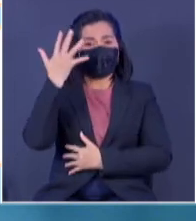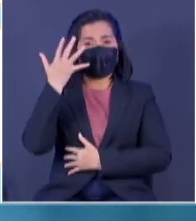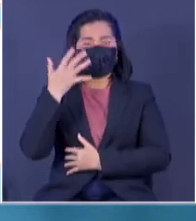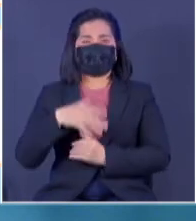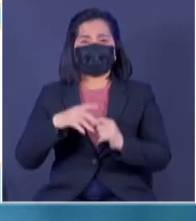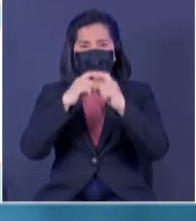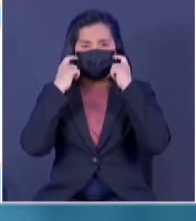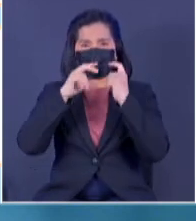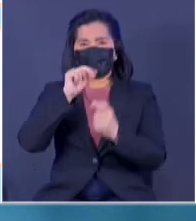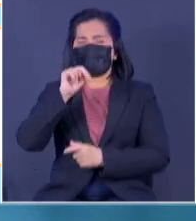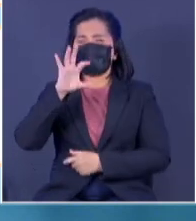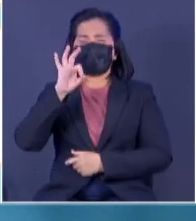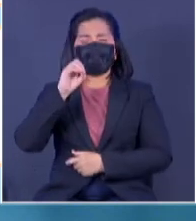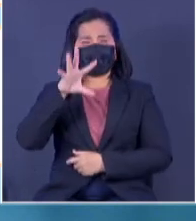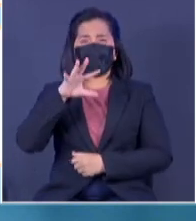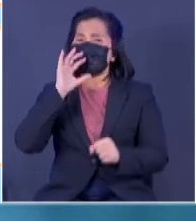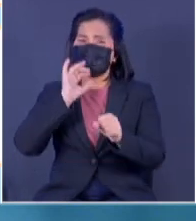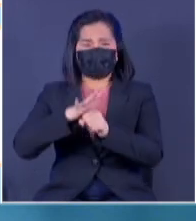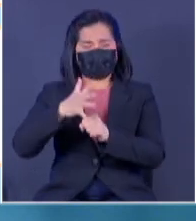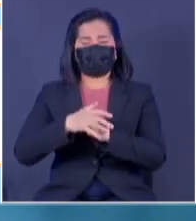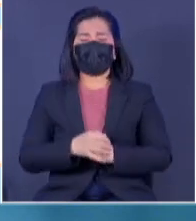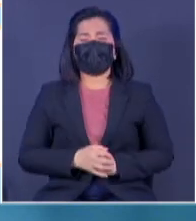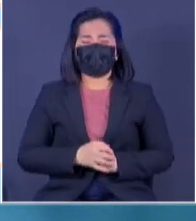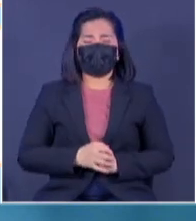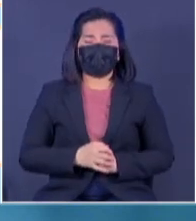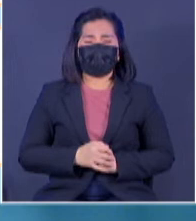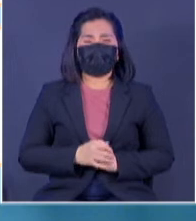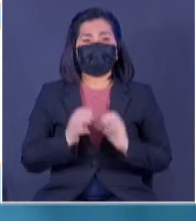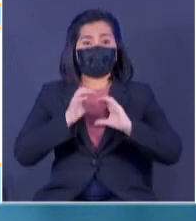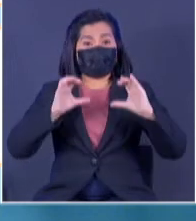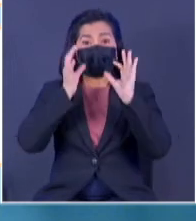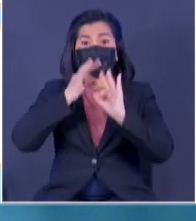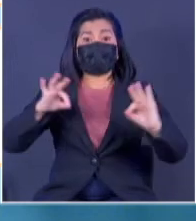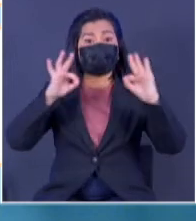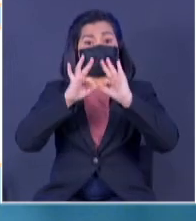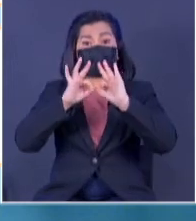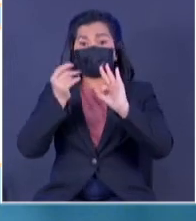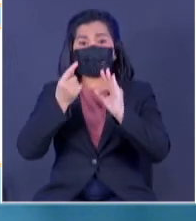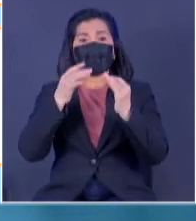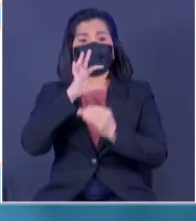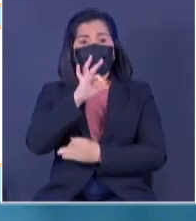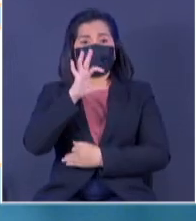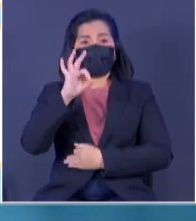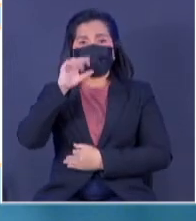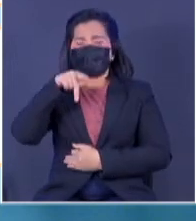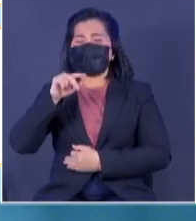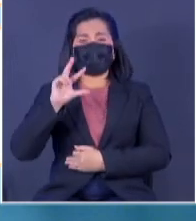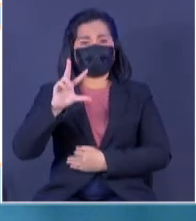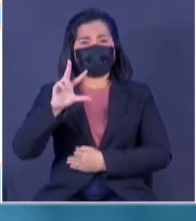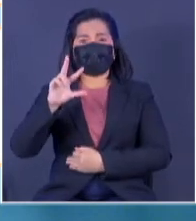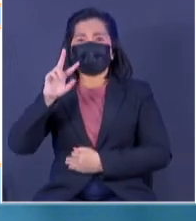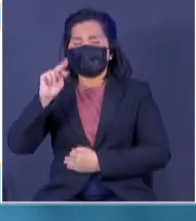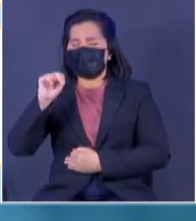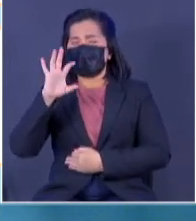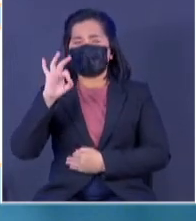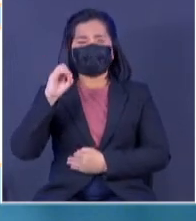ม N95 จึงไม่เพียงพอต่อการป้องกันการติดเชื้อรัฐจำเป็นต้องจัดหา FFP3 หรือ